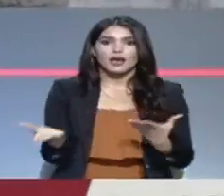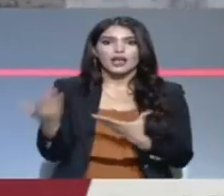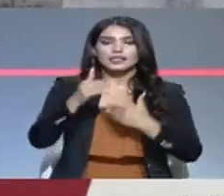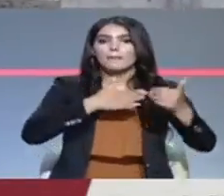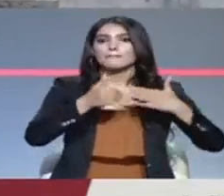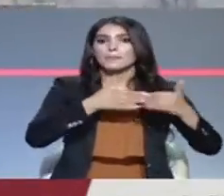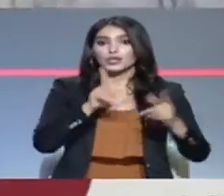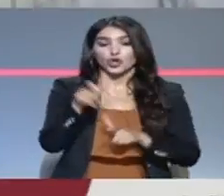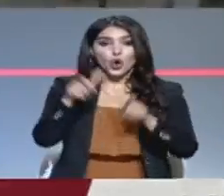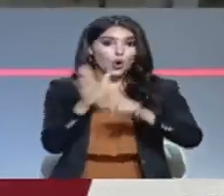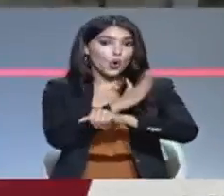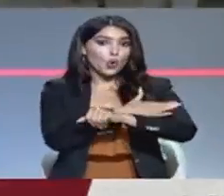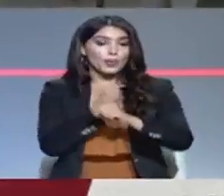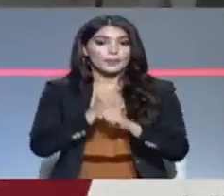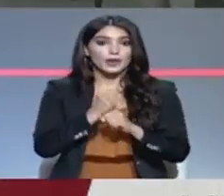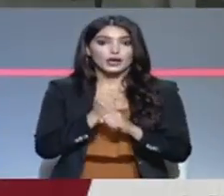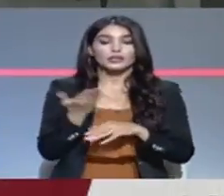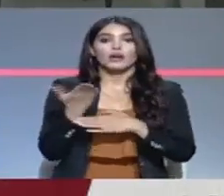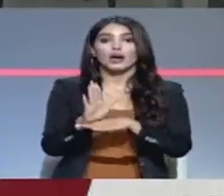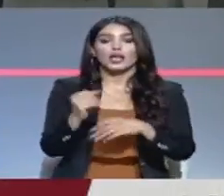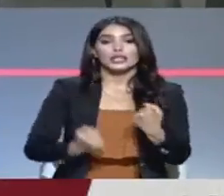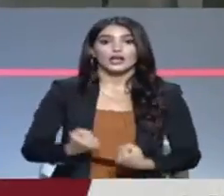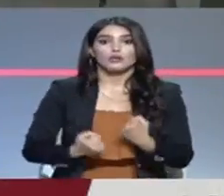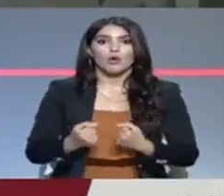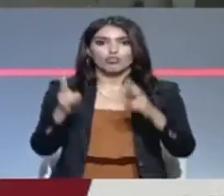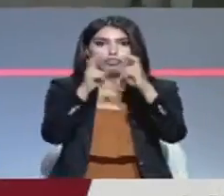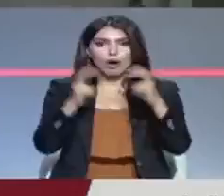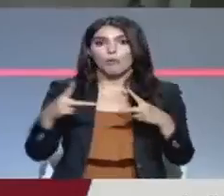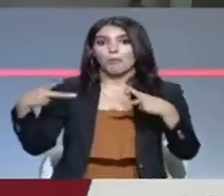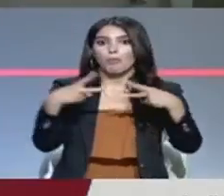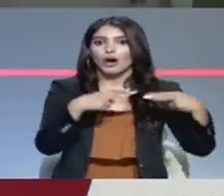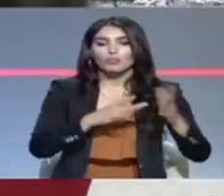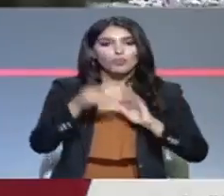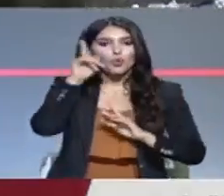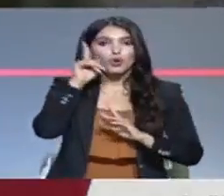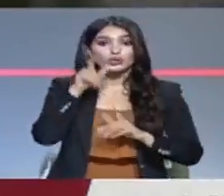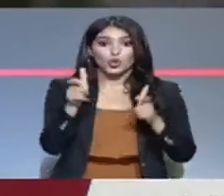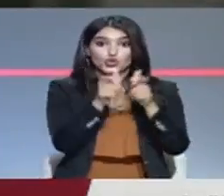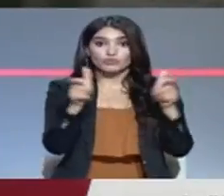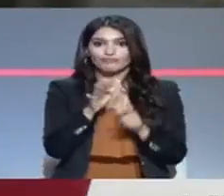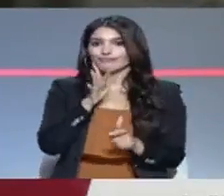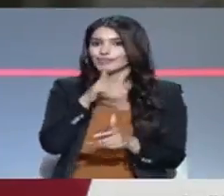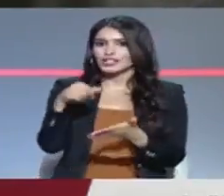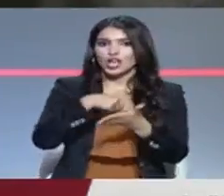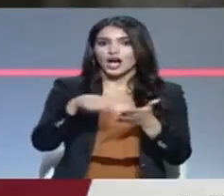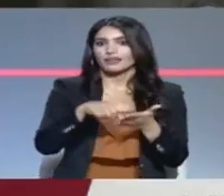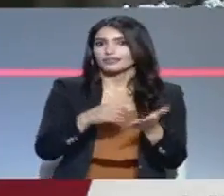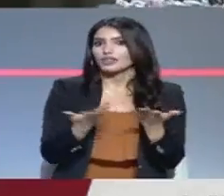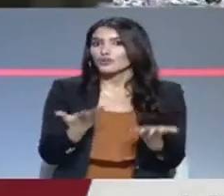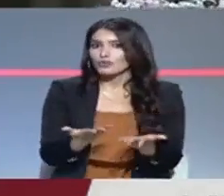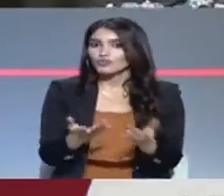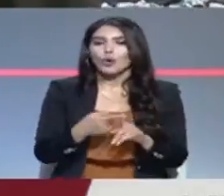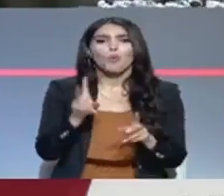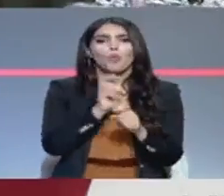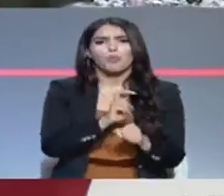البضائع. أعوان وزعوا على إدارات قطع عنها التيار الكهربائي لعدم قدرة الشركة على خلاص ديونها